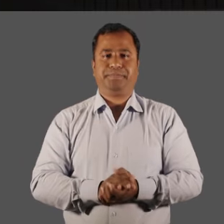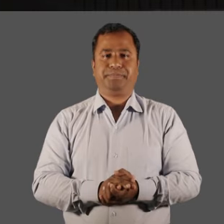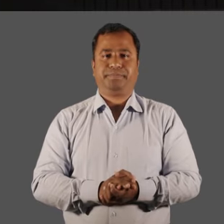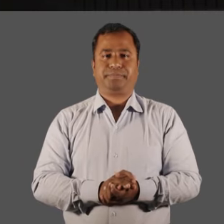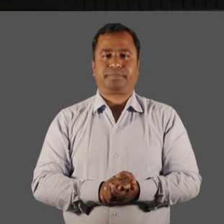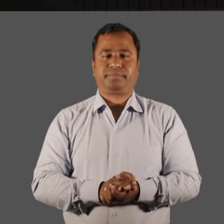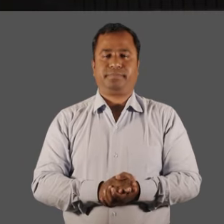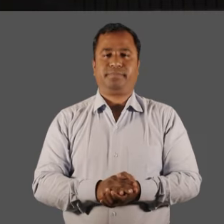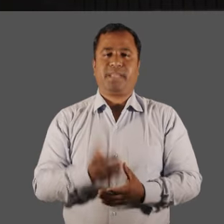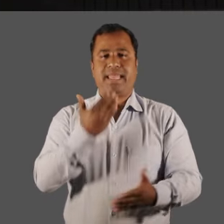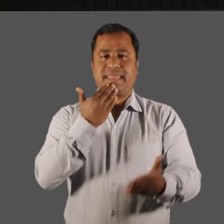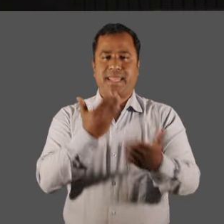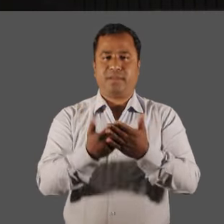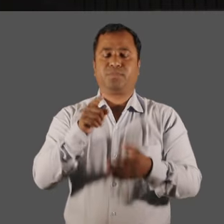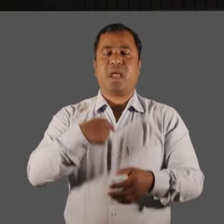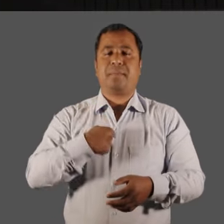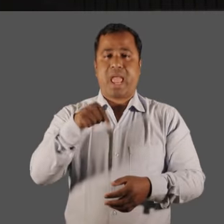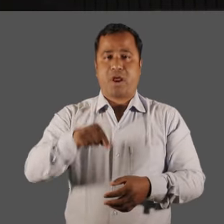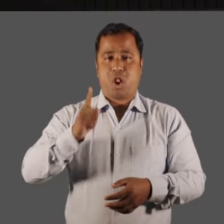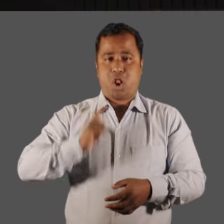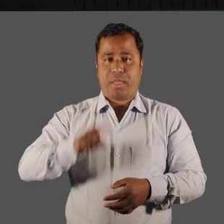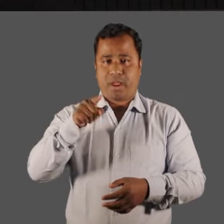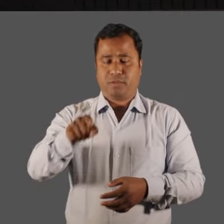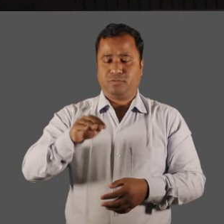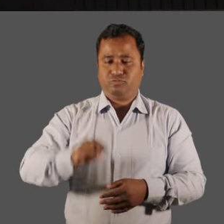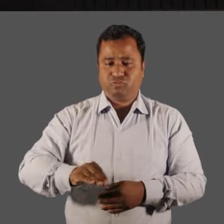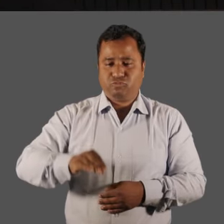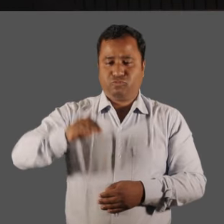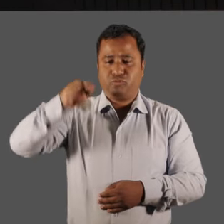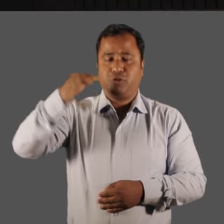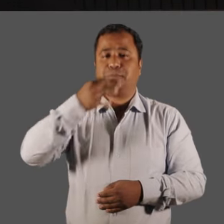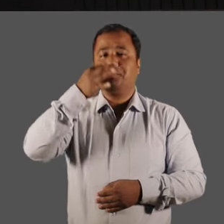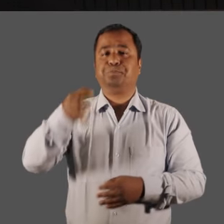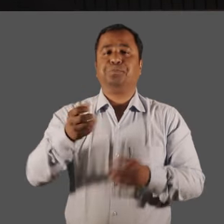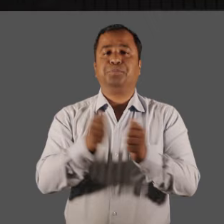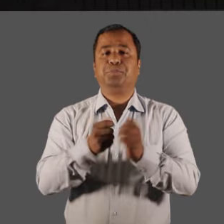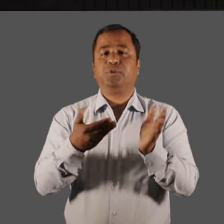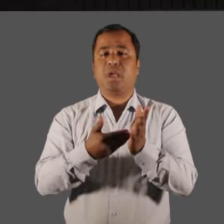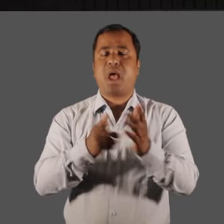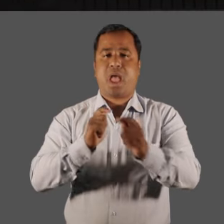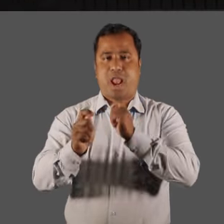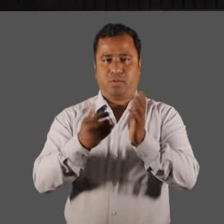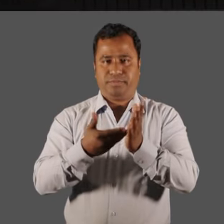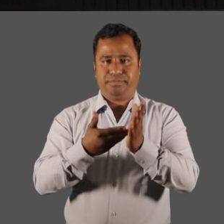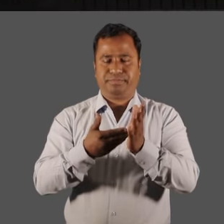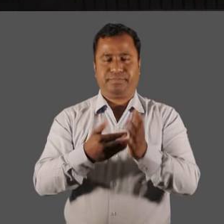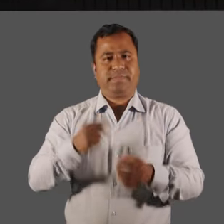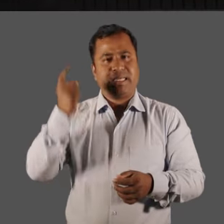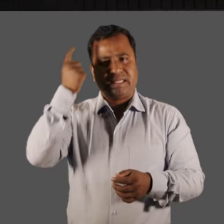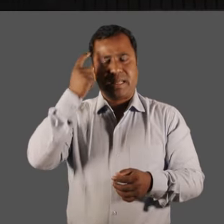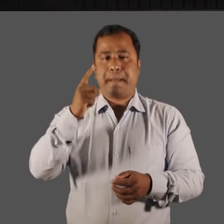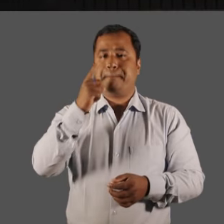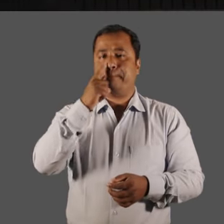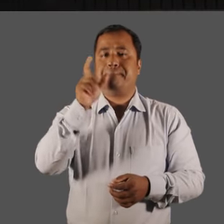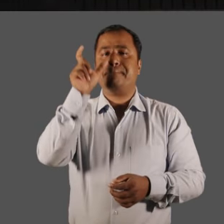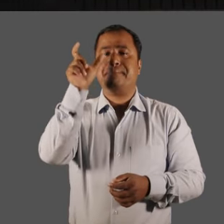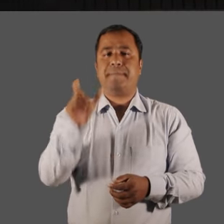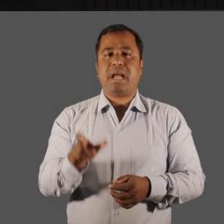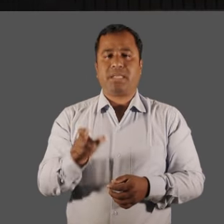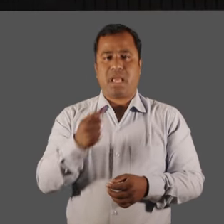আপনার শৈশবের দিকে আসি। আপনি অবশ্যই। যেটা কোডা সম্পর্কে যখন বলছিলেন যে আমরা তো আসলে মাতৃভাষা